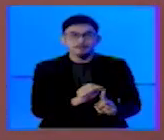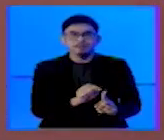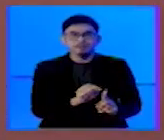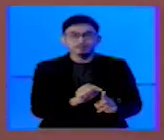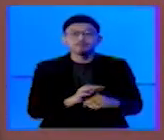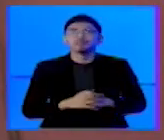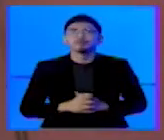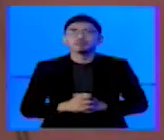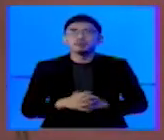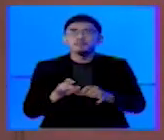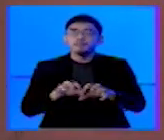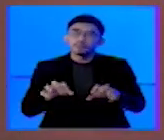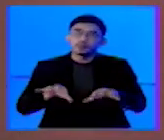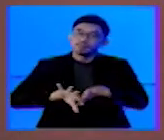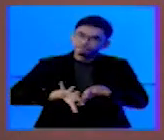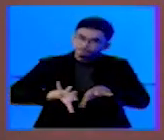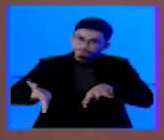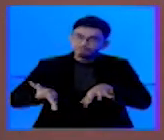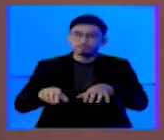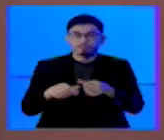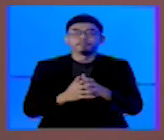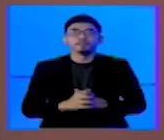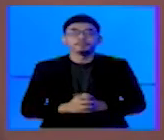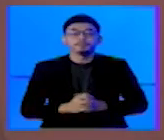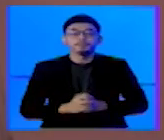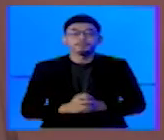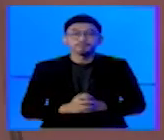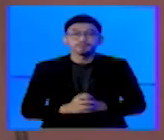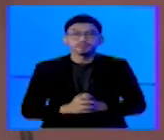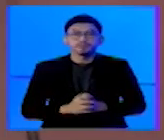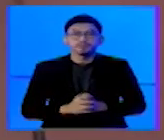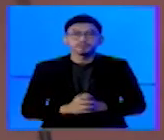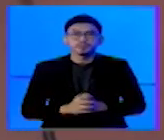yang berbahaya bagi keselamatan mereka. Dari Tegal, Jawa Tengah, Unibar iNews melaporkan.